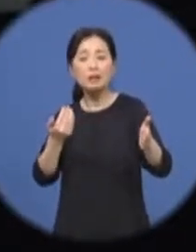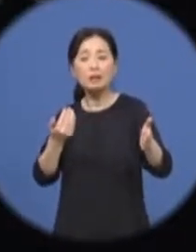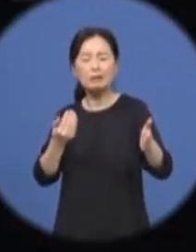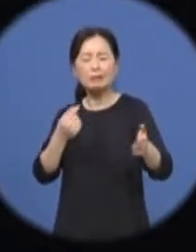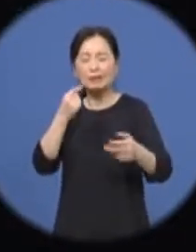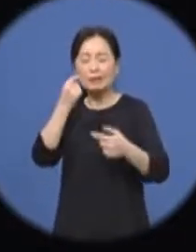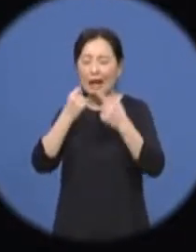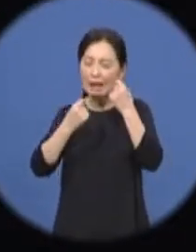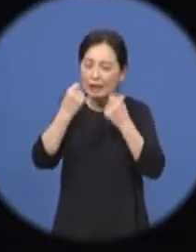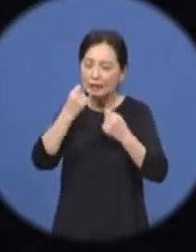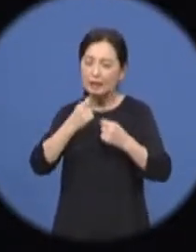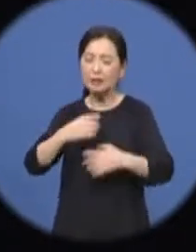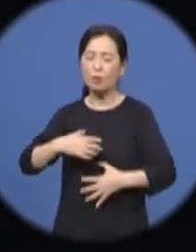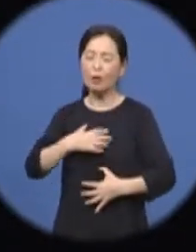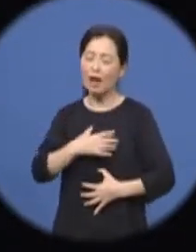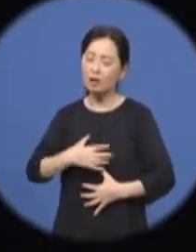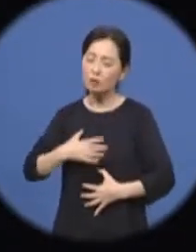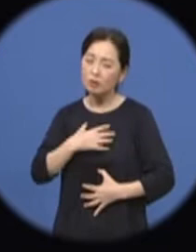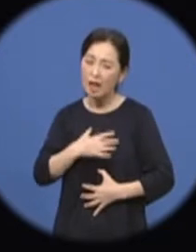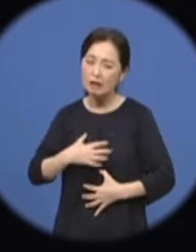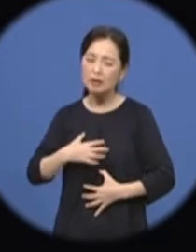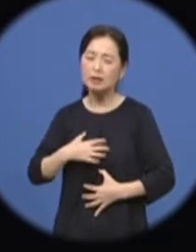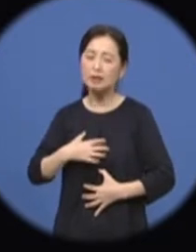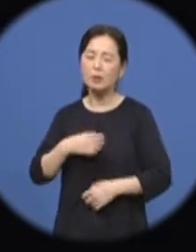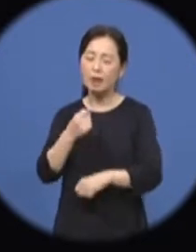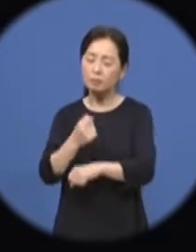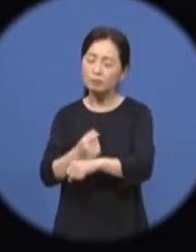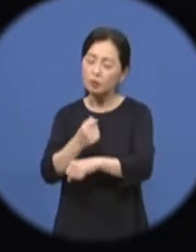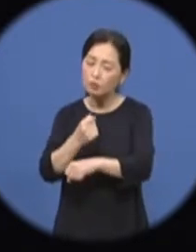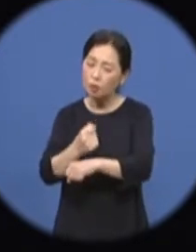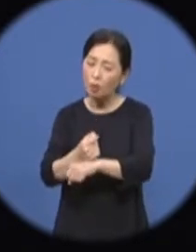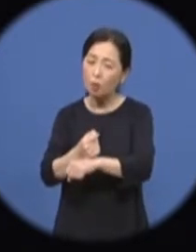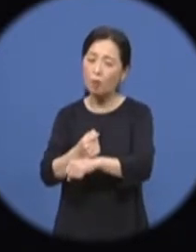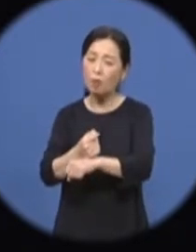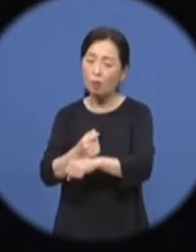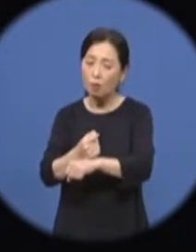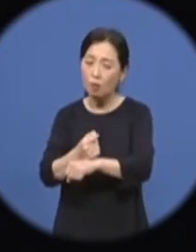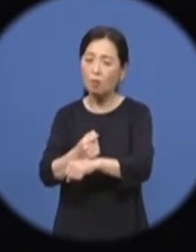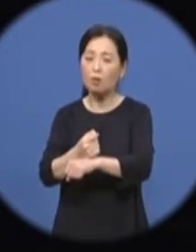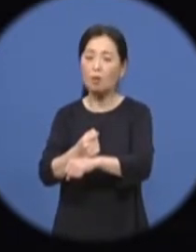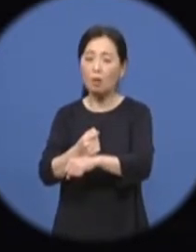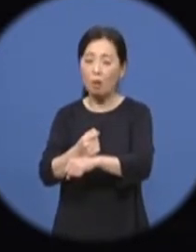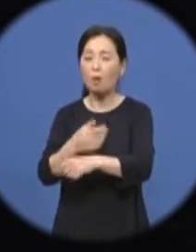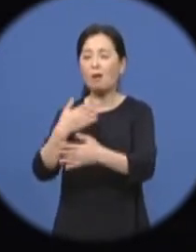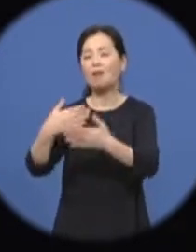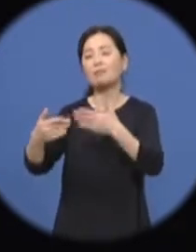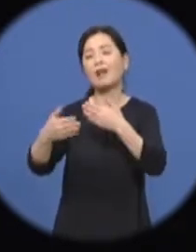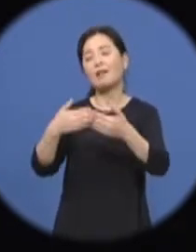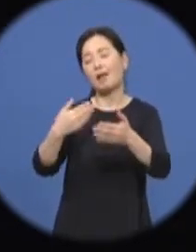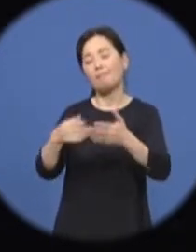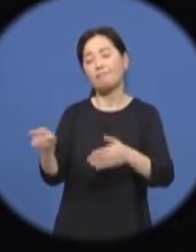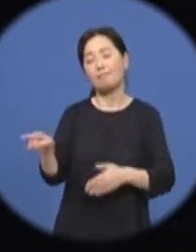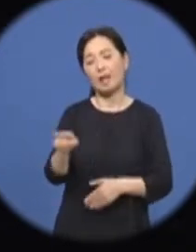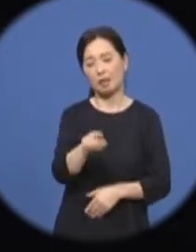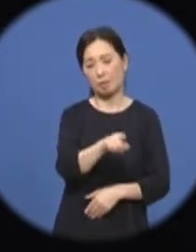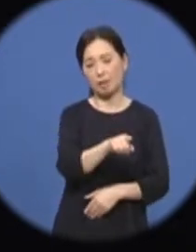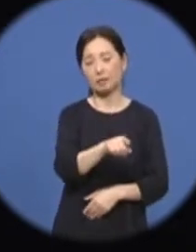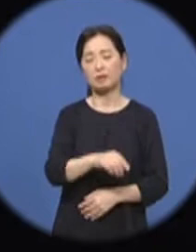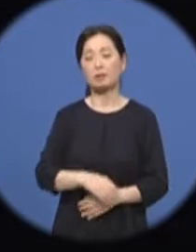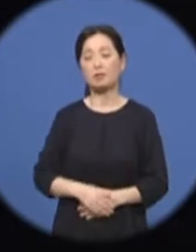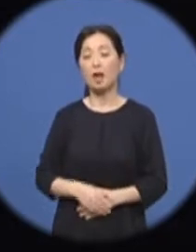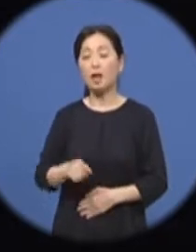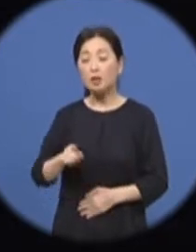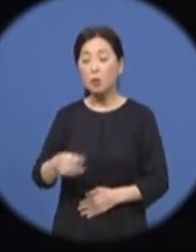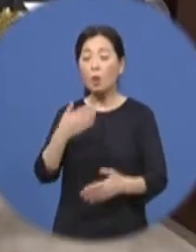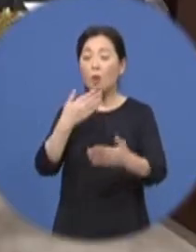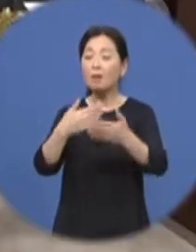と、悔しかったこと、辛かったこと、そういったことを全部経験してきて、その経験の